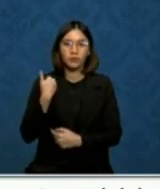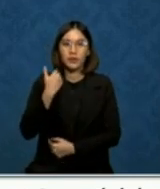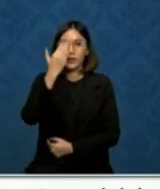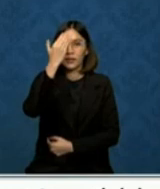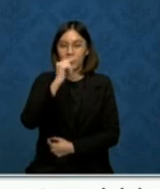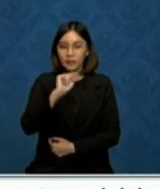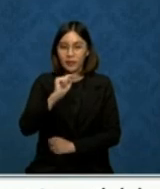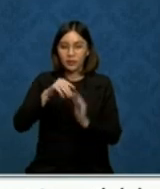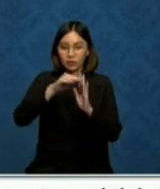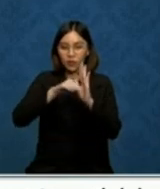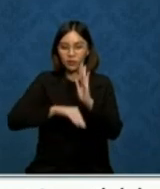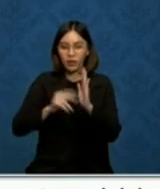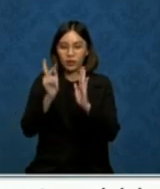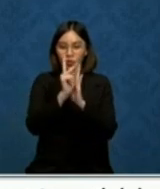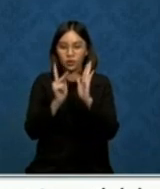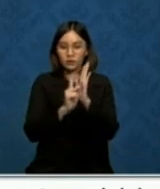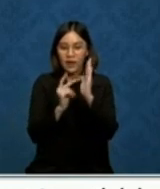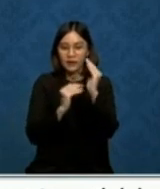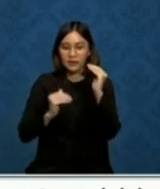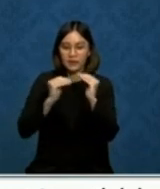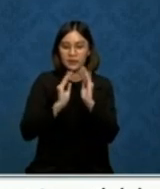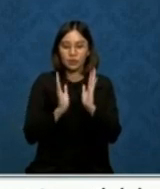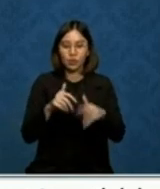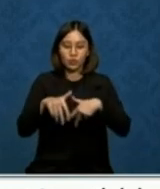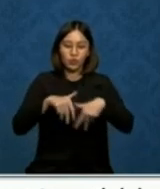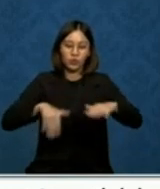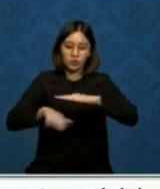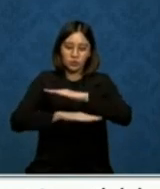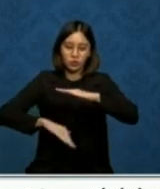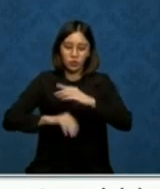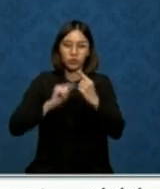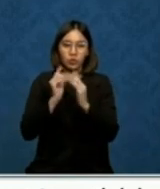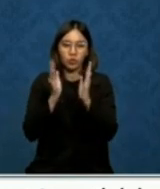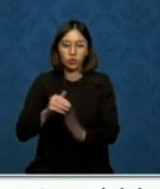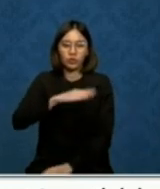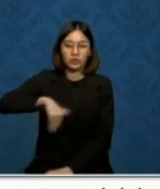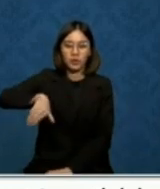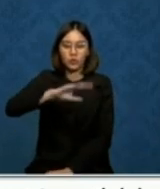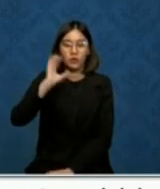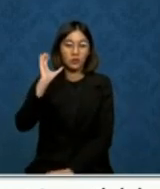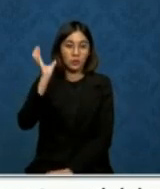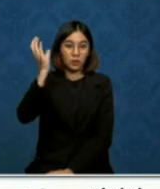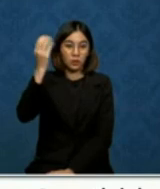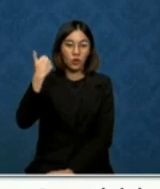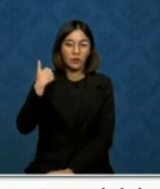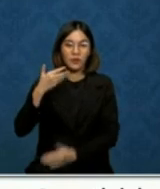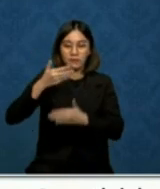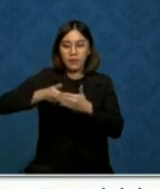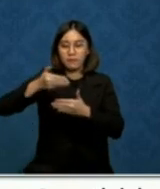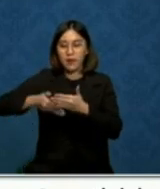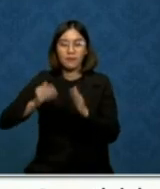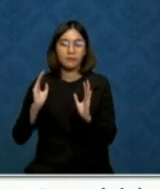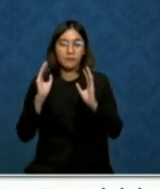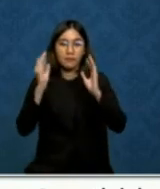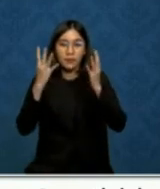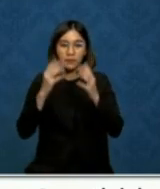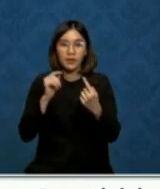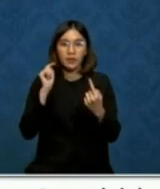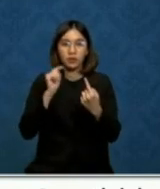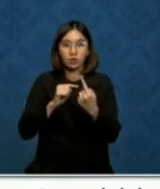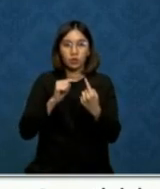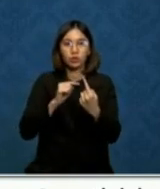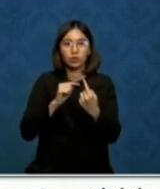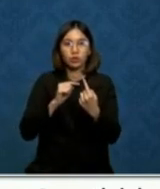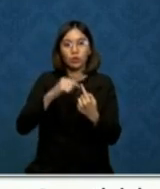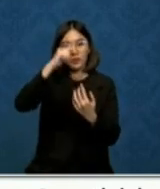ราะหลักการและกฎหมายสิทธิมนุษยชนขั้นพื้นฐานใช้ได้กับมนุษย์ทุกคนบนโลกโดยไม่มีข้อจำกัดไม่ว่าจะในหรือนอก